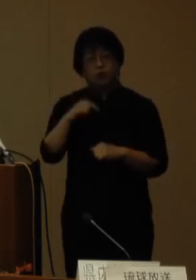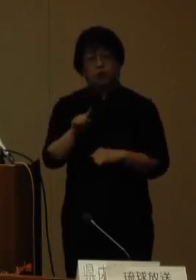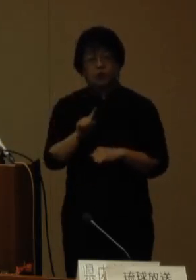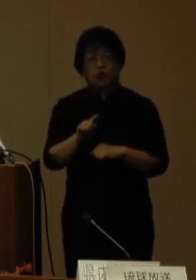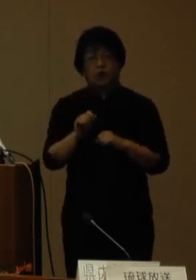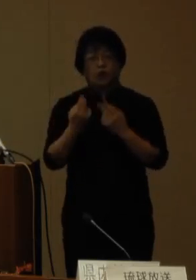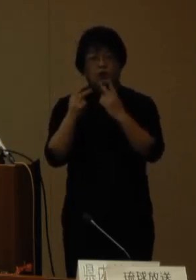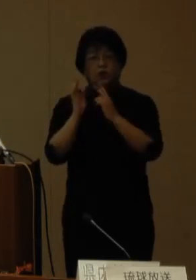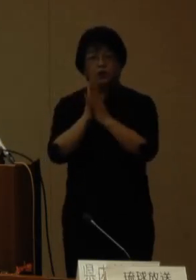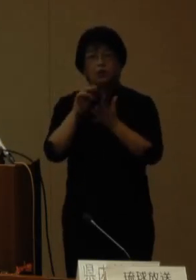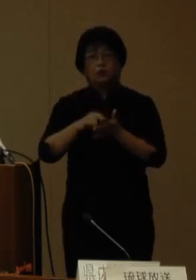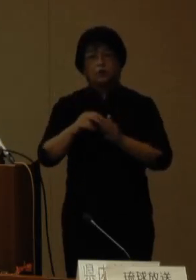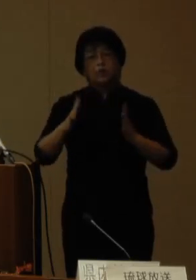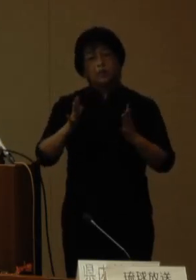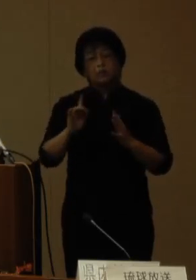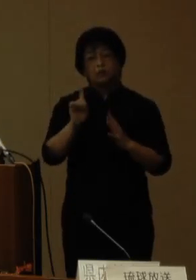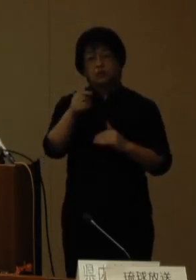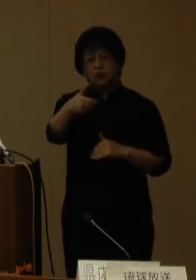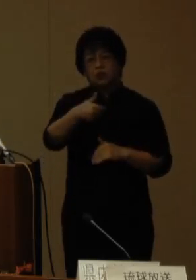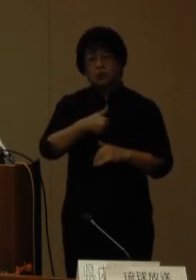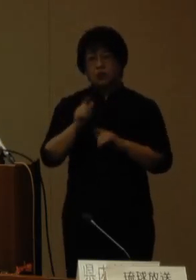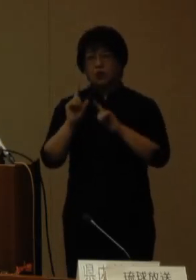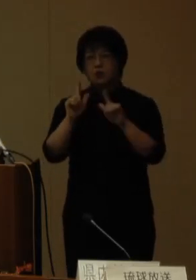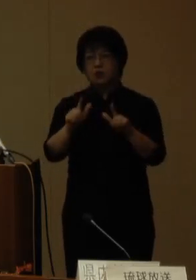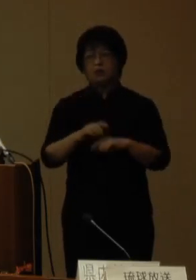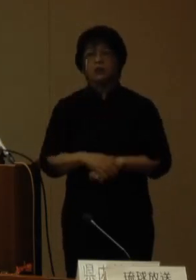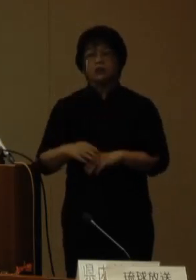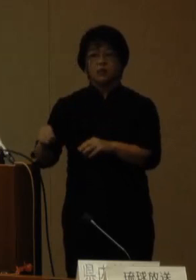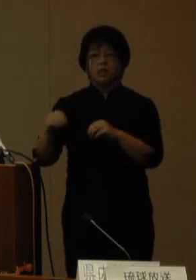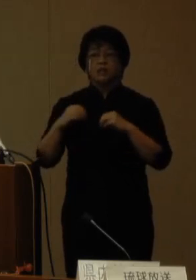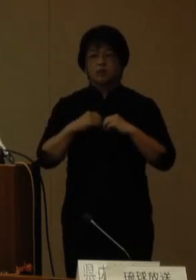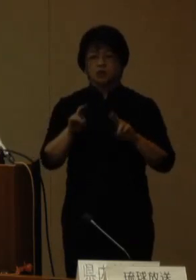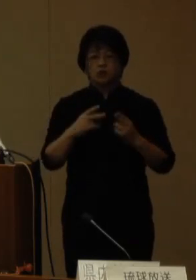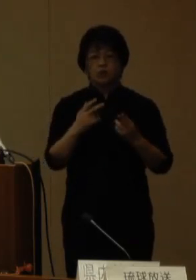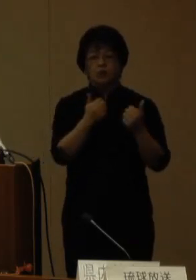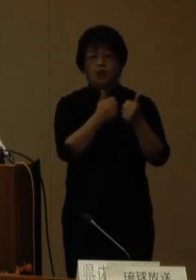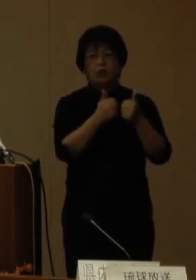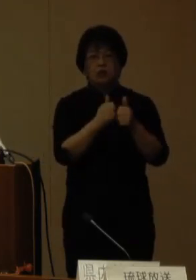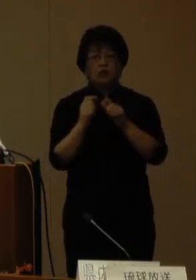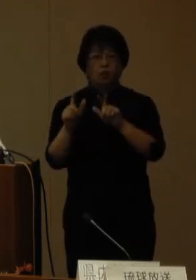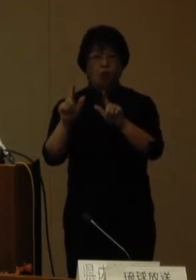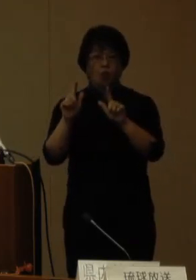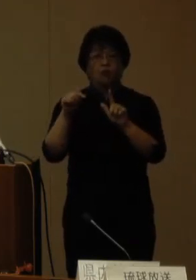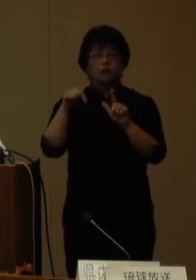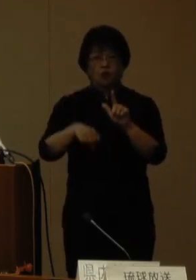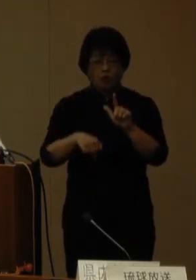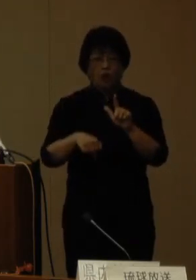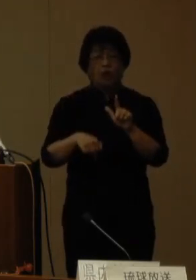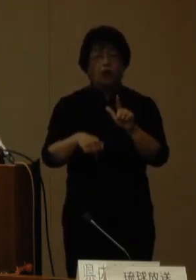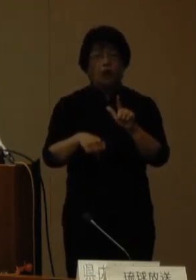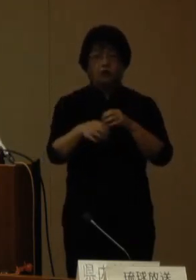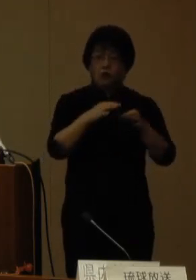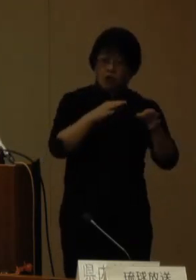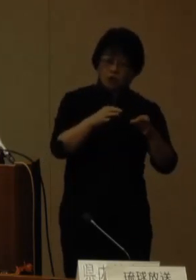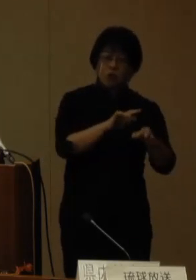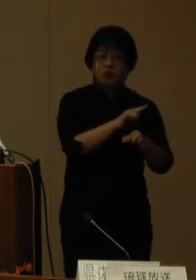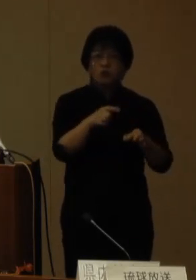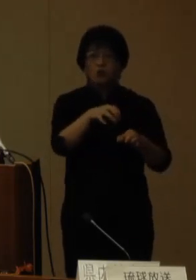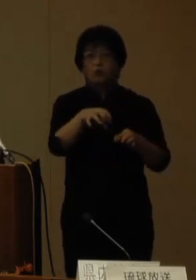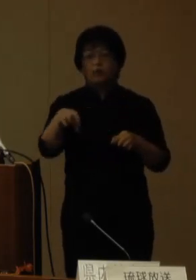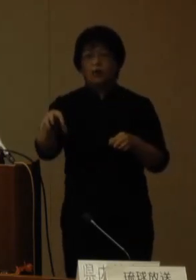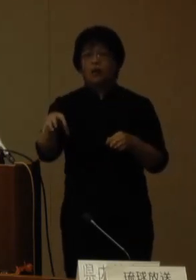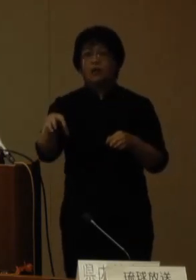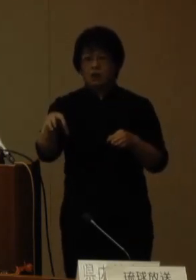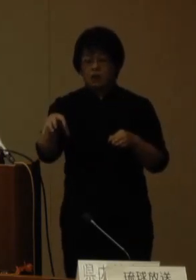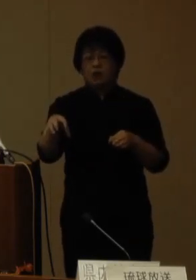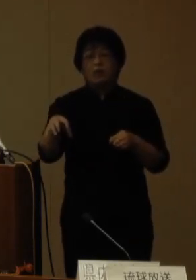ですが、 感染症対策専門家会議からの報告では、そういうその大規模な店舗デパートなどでは、特に